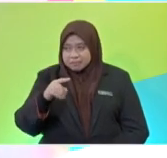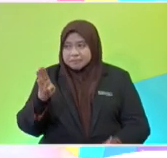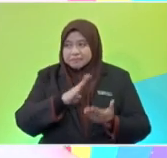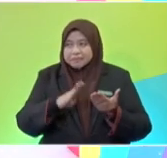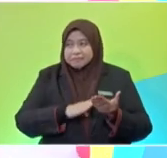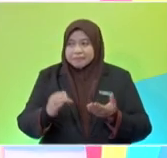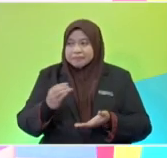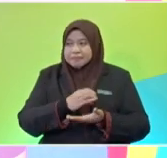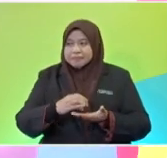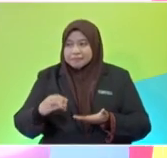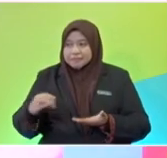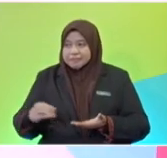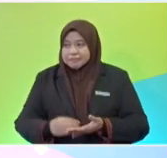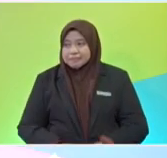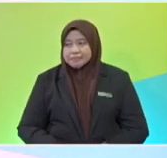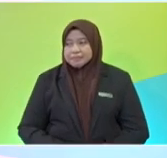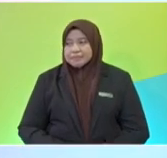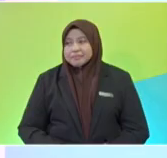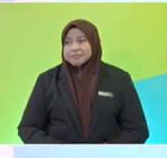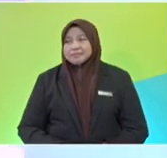betul-betul selimut